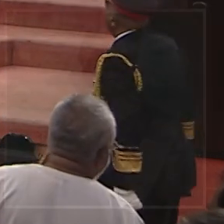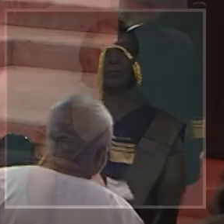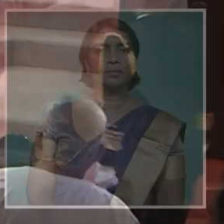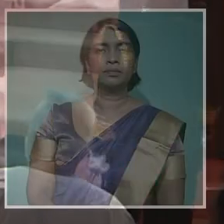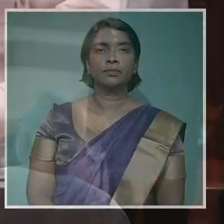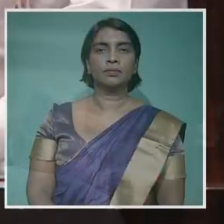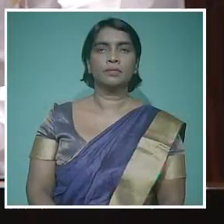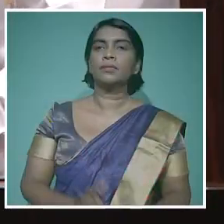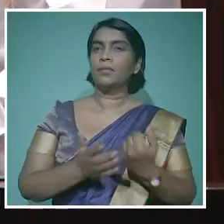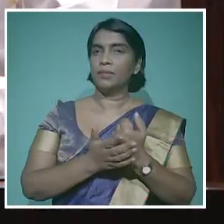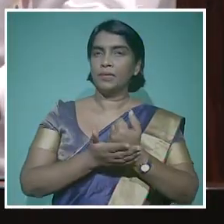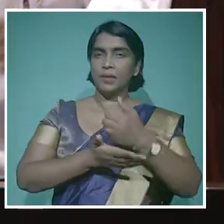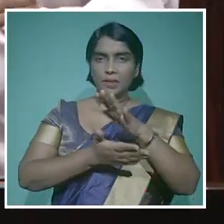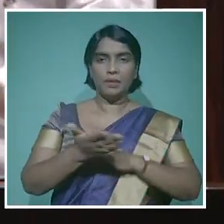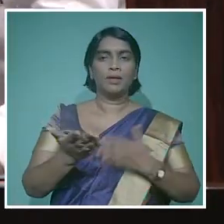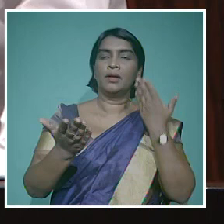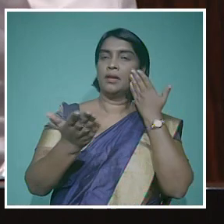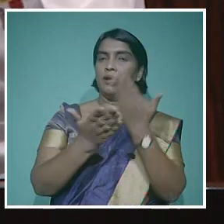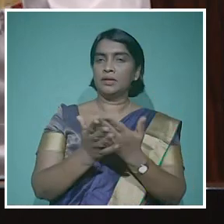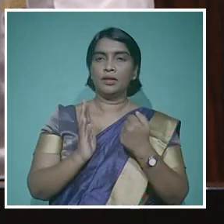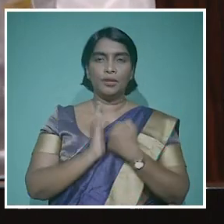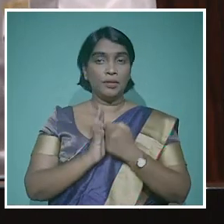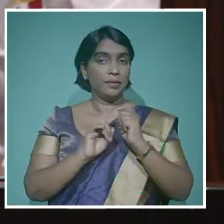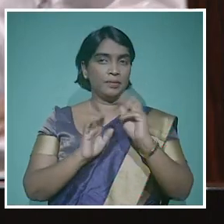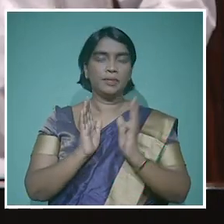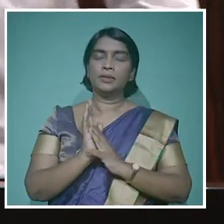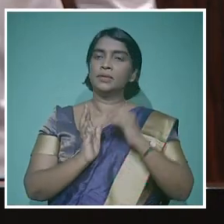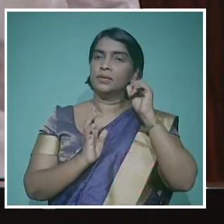පිපිලිය කනාදී පිළිගැන්වීම ගරු අග්‍රාමාත්‍යතුමා